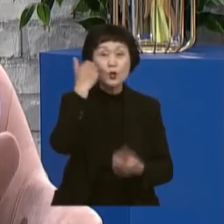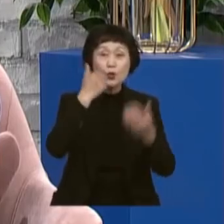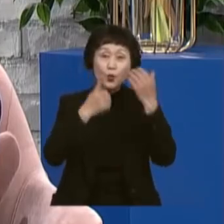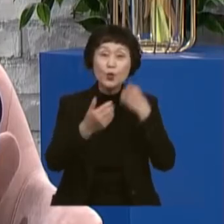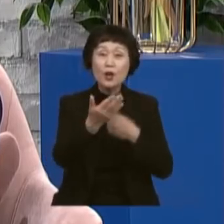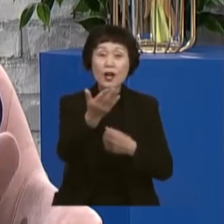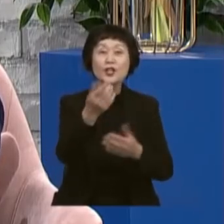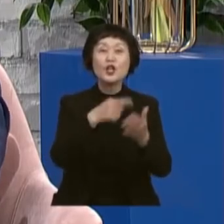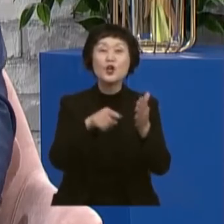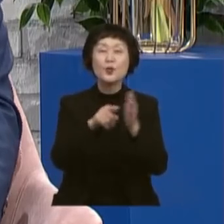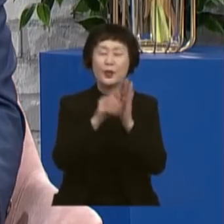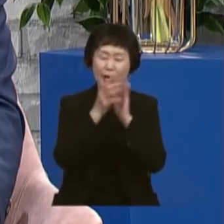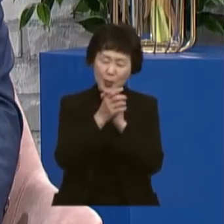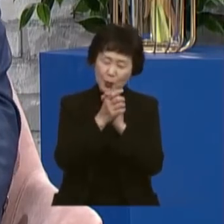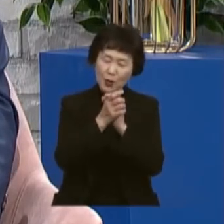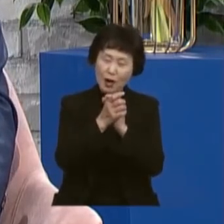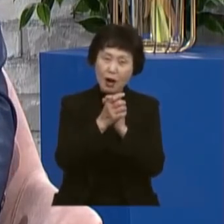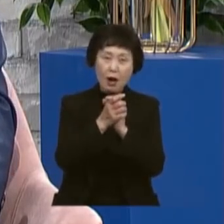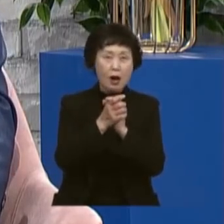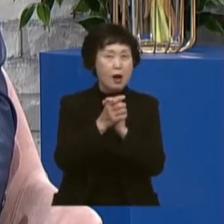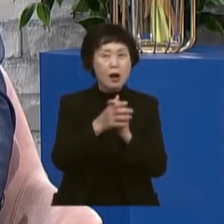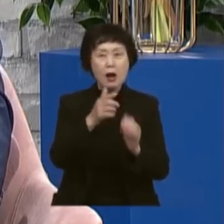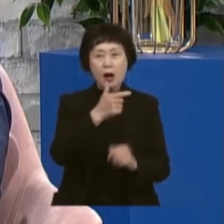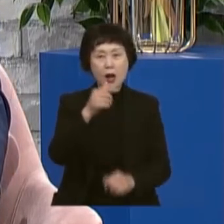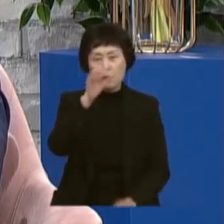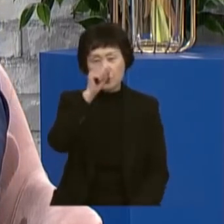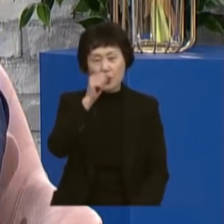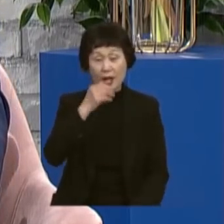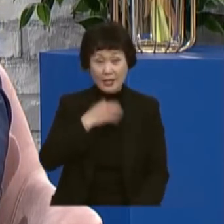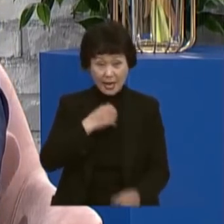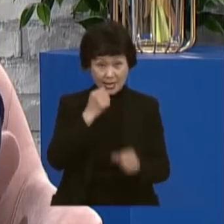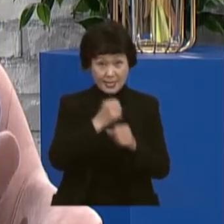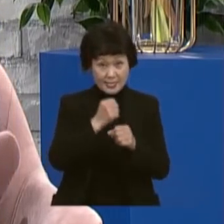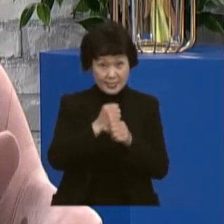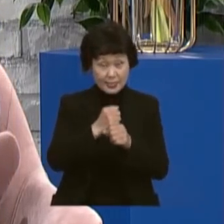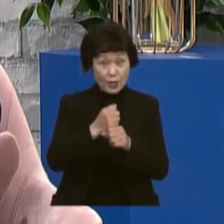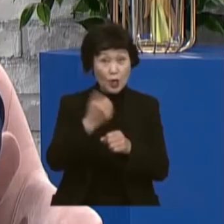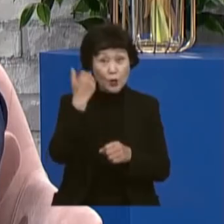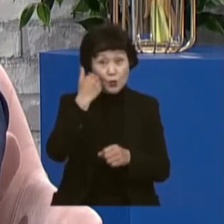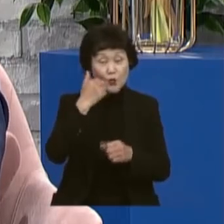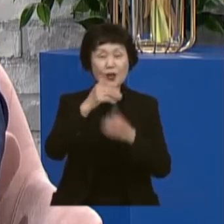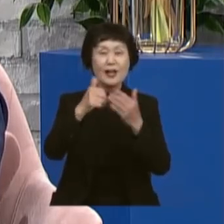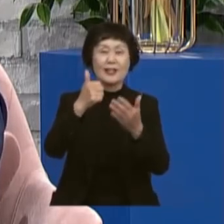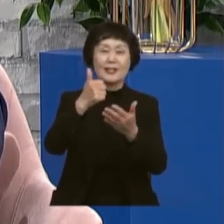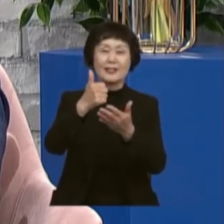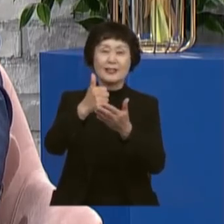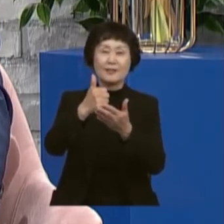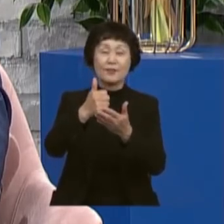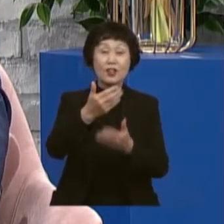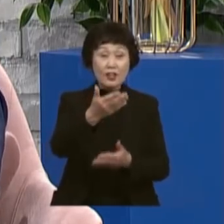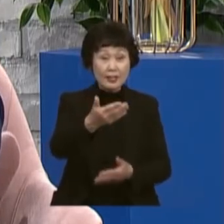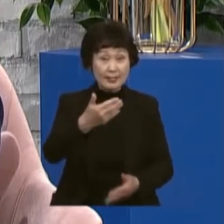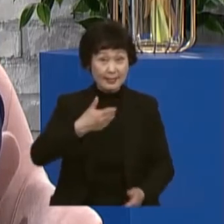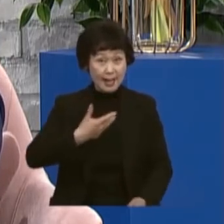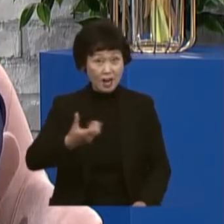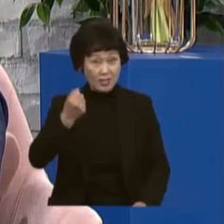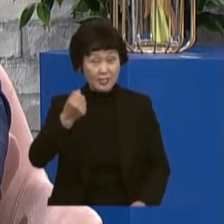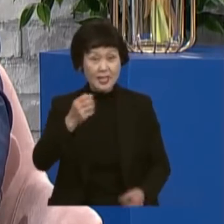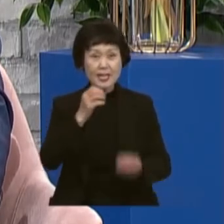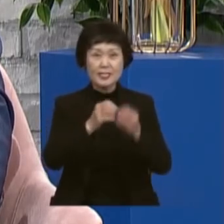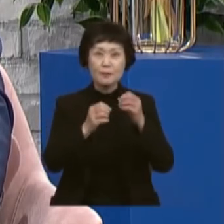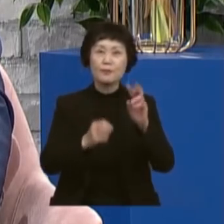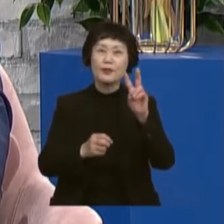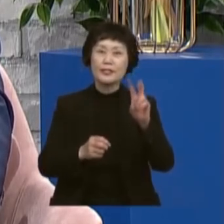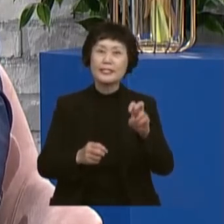기도하는 이것도 명곡이지. 네, 그렇죠. 나를 지으신 이가 하나님. 네. 이것도 명곡이고. 너는 내 것이라